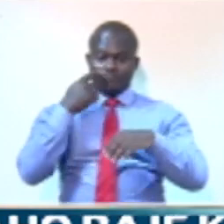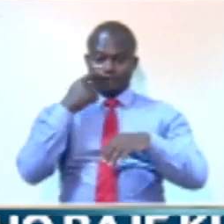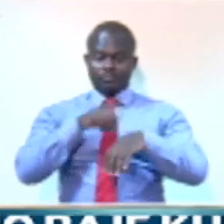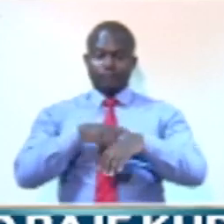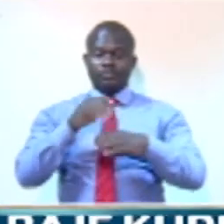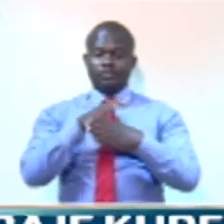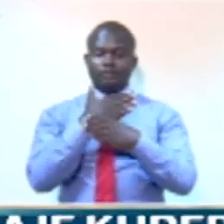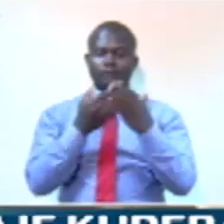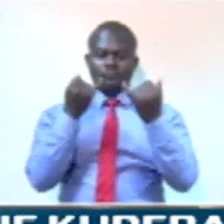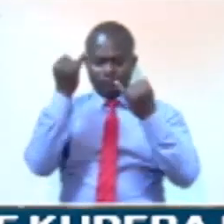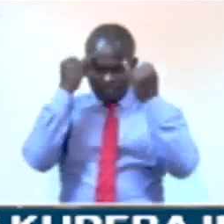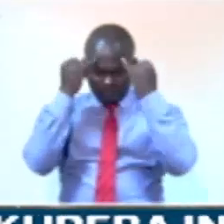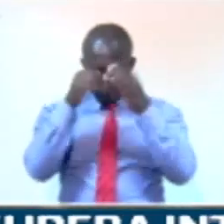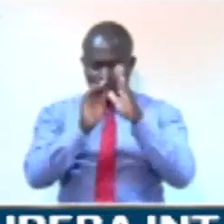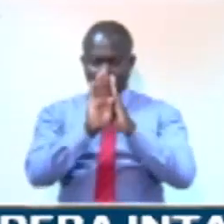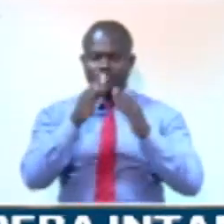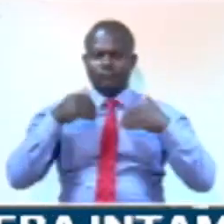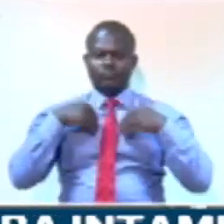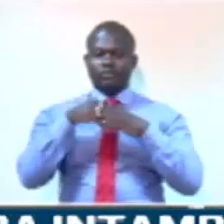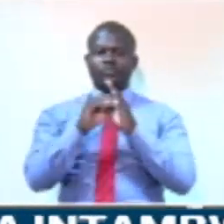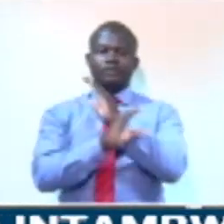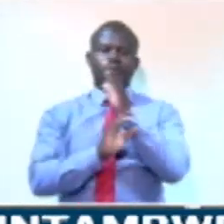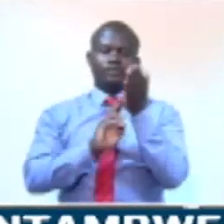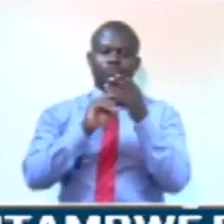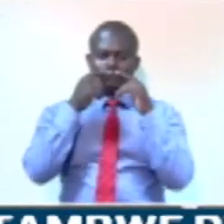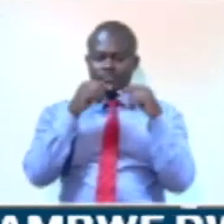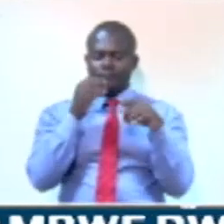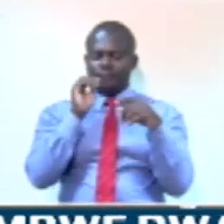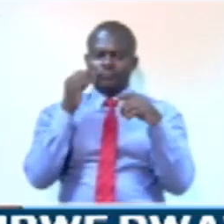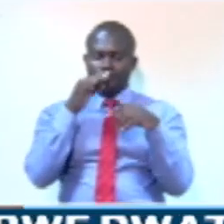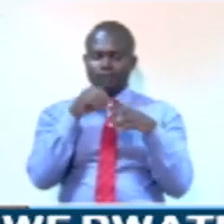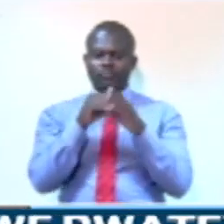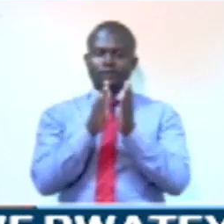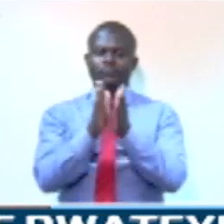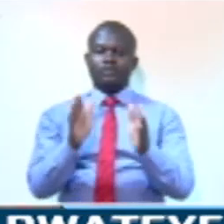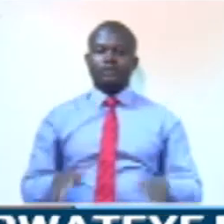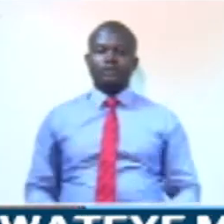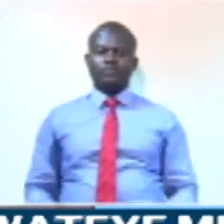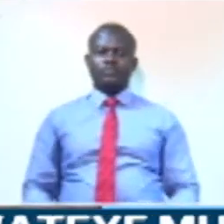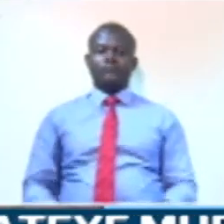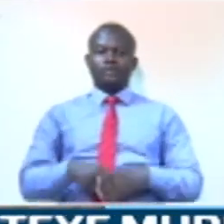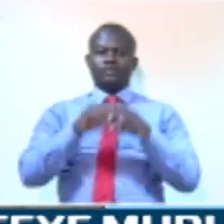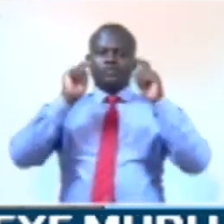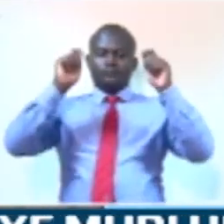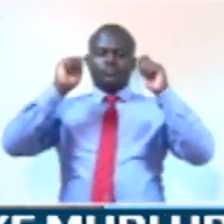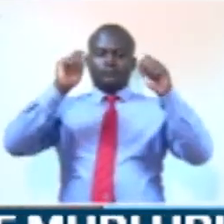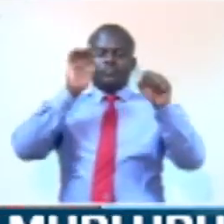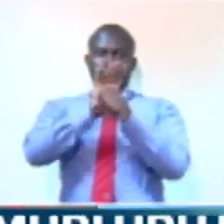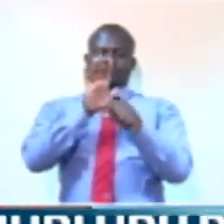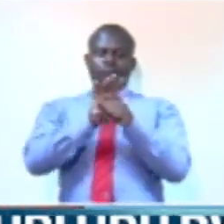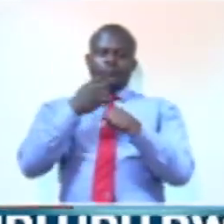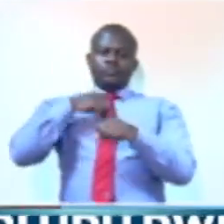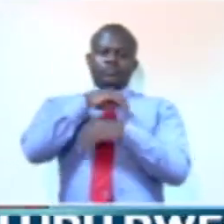kungurana inama zateza imbere urwego rw'ubuzima mu bihugu bikoresha ururimi rw'Igifaransa muri rusange. Hari rero ubuhamya bwinshi bw'imikorere